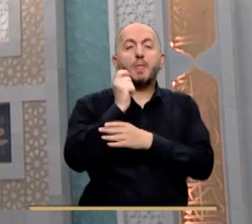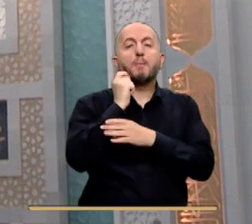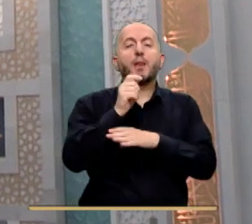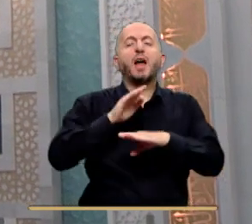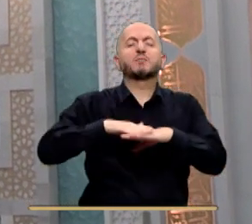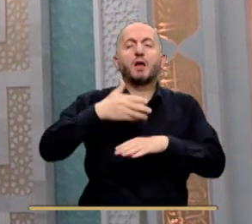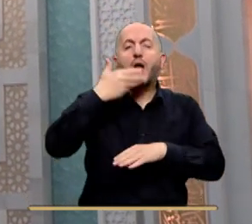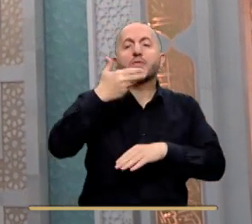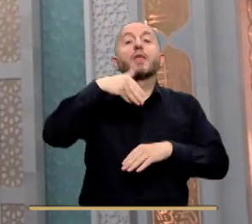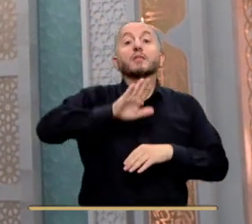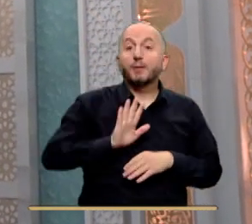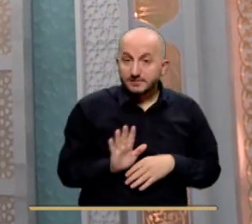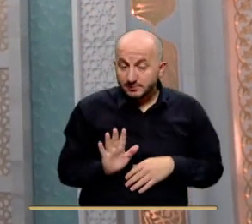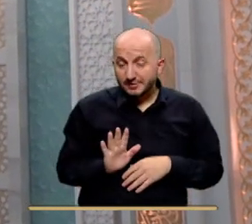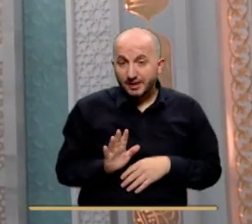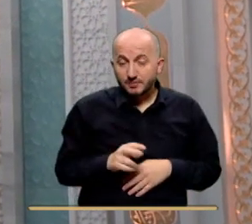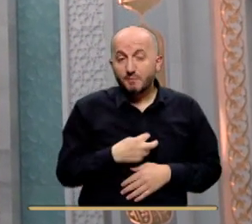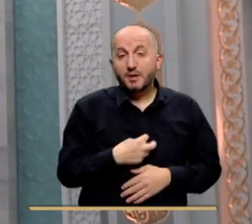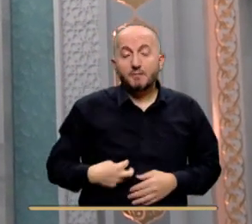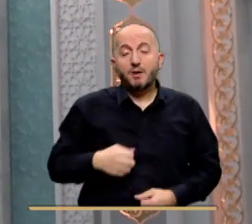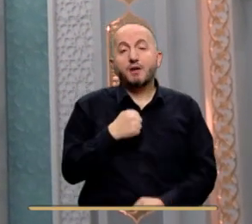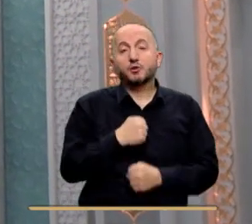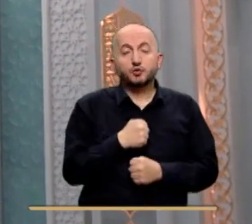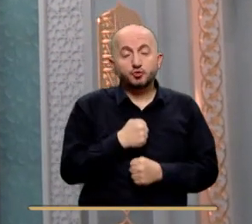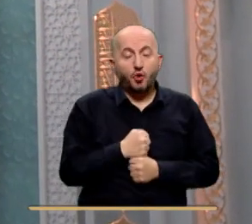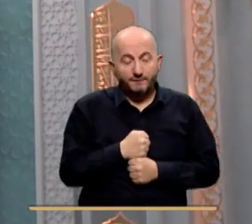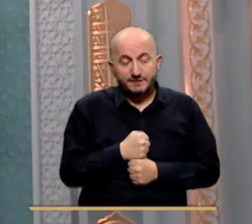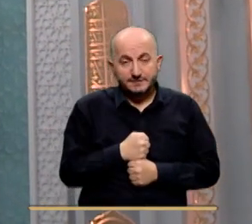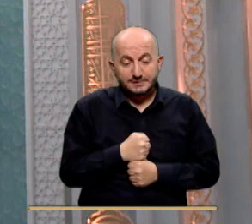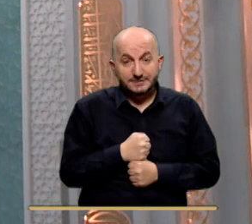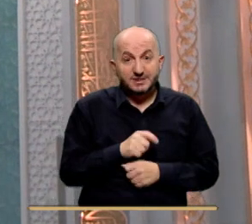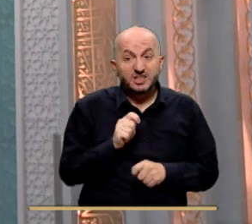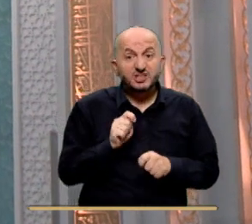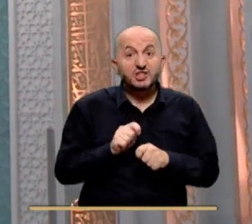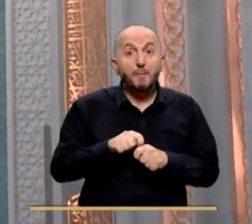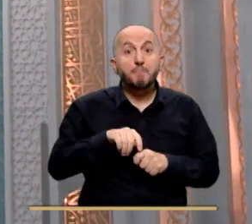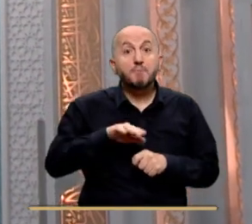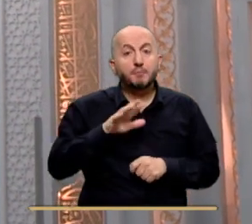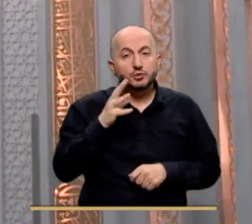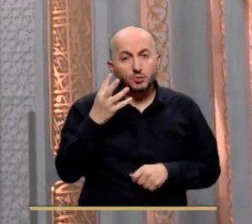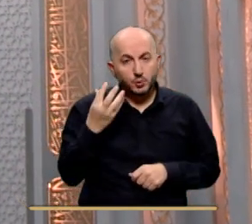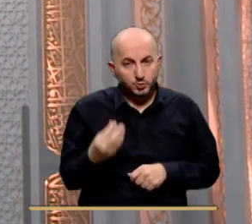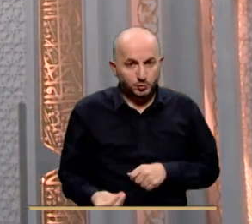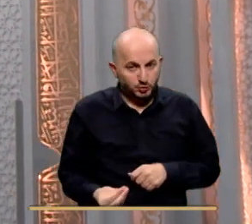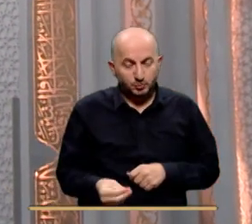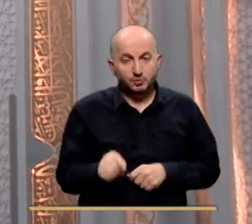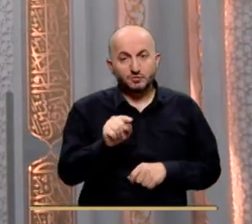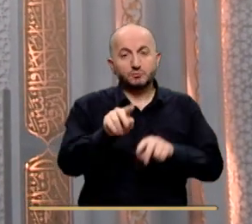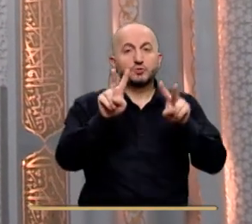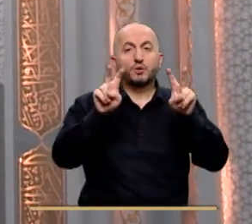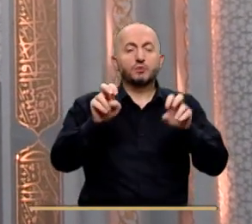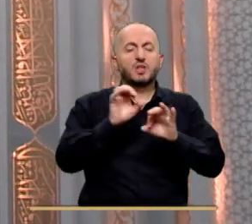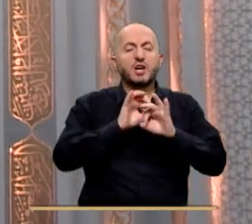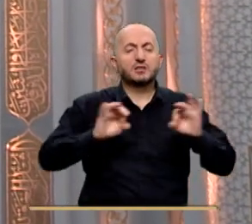etmez, anlatmazsan, risalet görevini, peygamberlik görevini yapmamış olursun. Bu konuda hiç